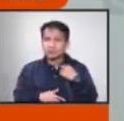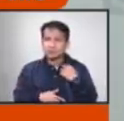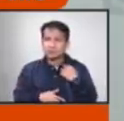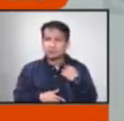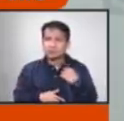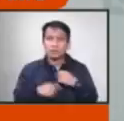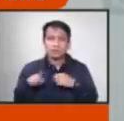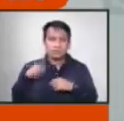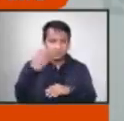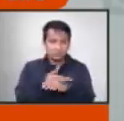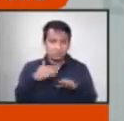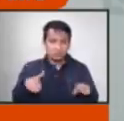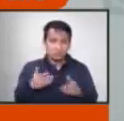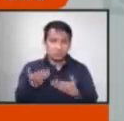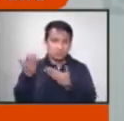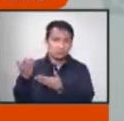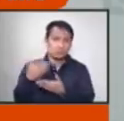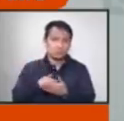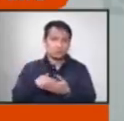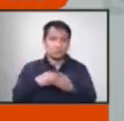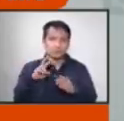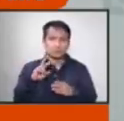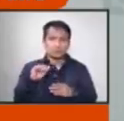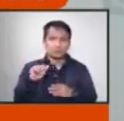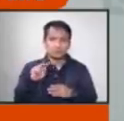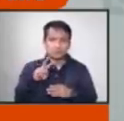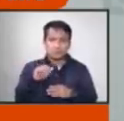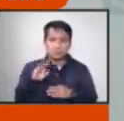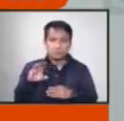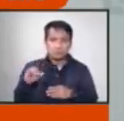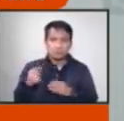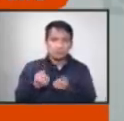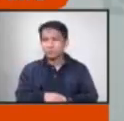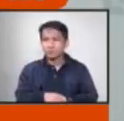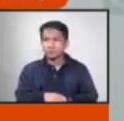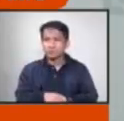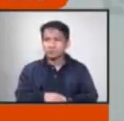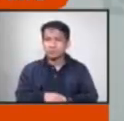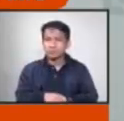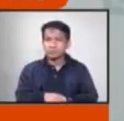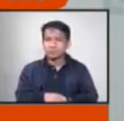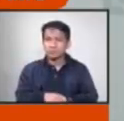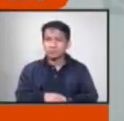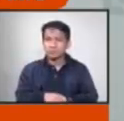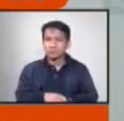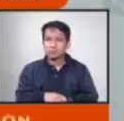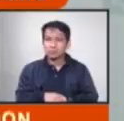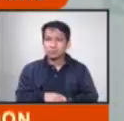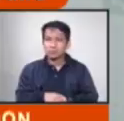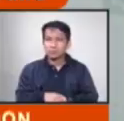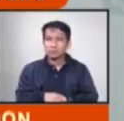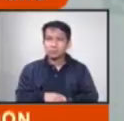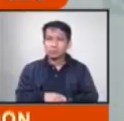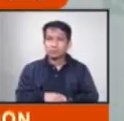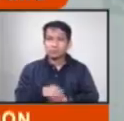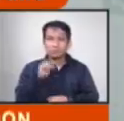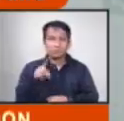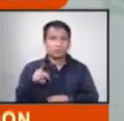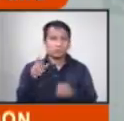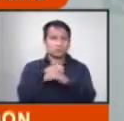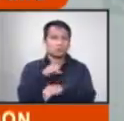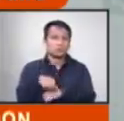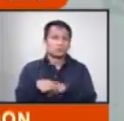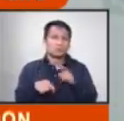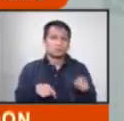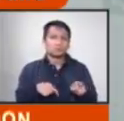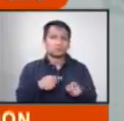children. Ikaw sir ay kakasuhan namin sa bawsi para ikaw ay makulong sapagkat hindi ka nasusuporta. Sir, ganda na lang po gawin natin sir. Para matapos na po yung ano